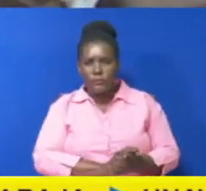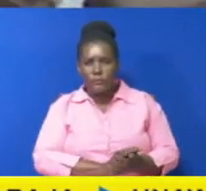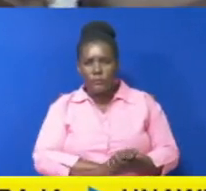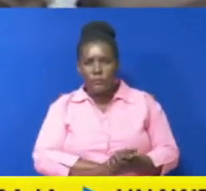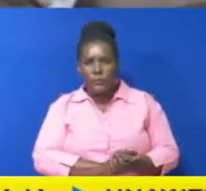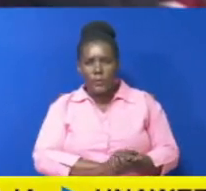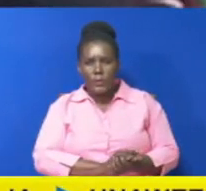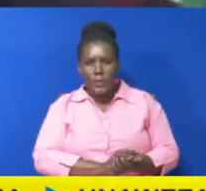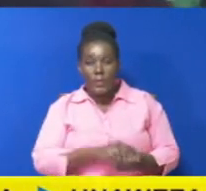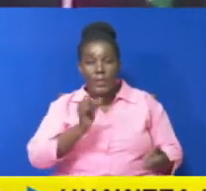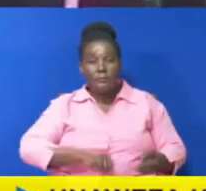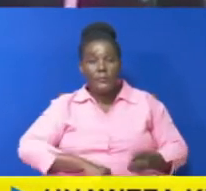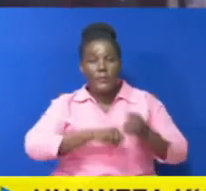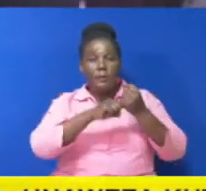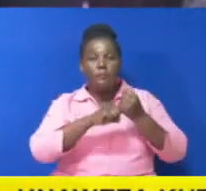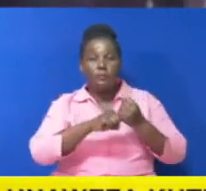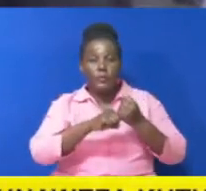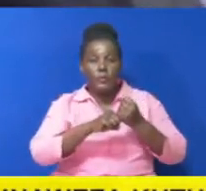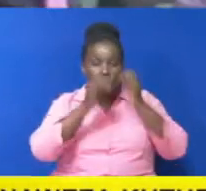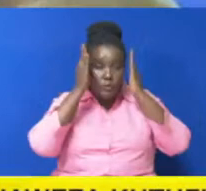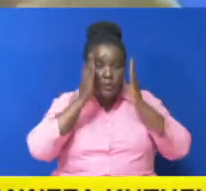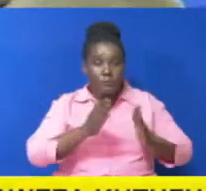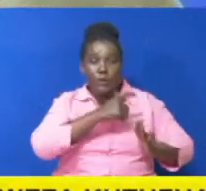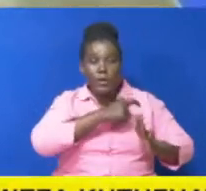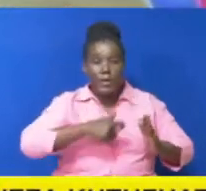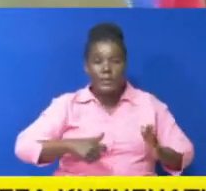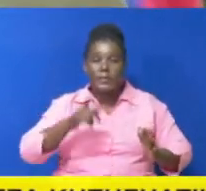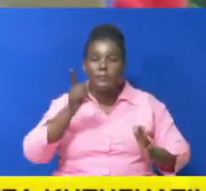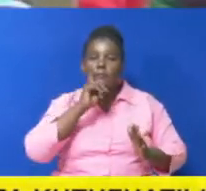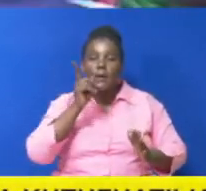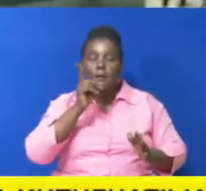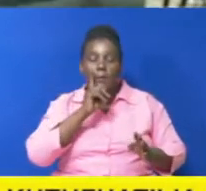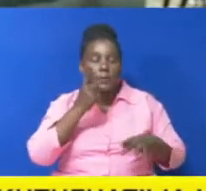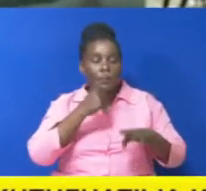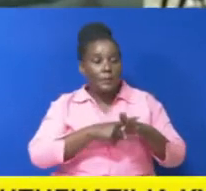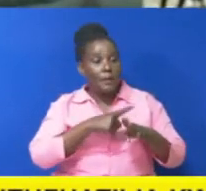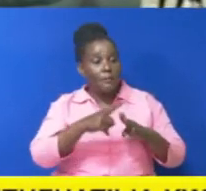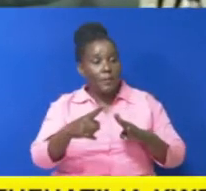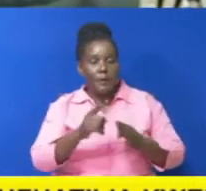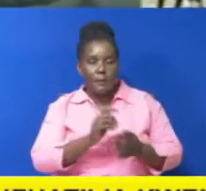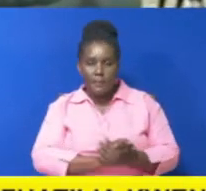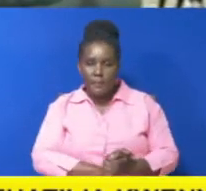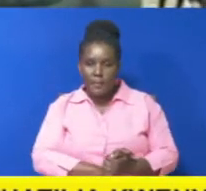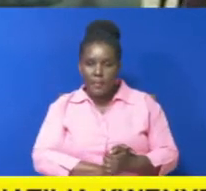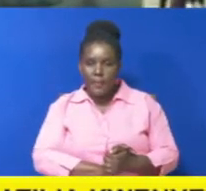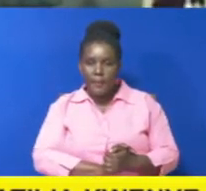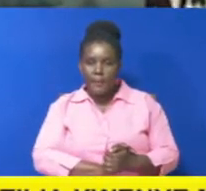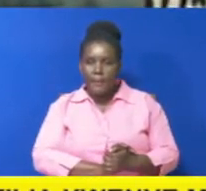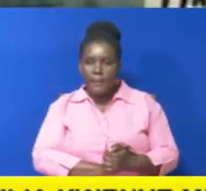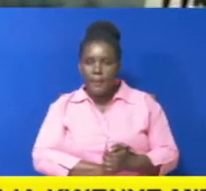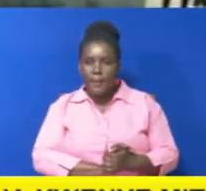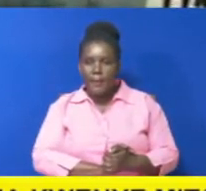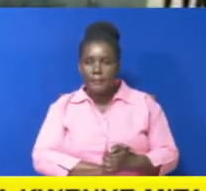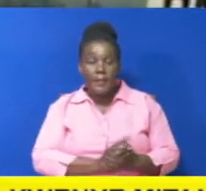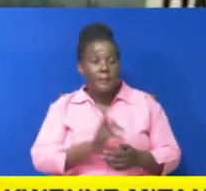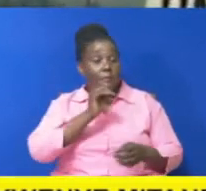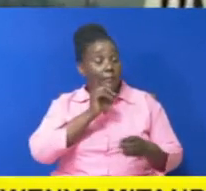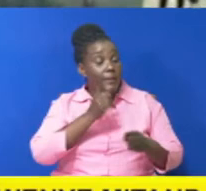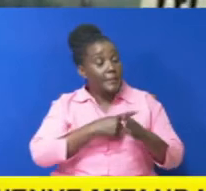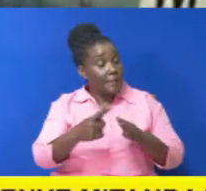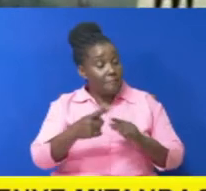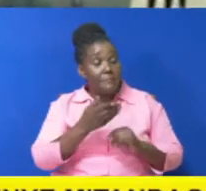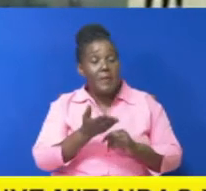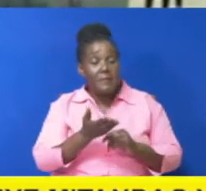ni kumuunga mkono Mheshimiwa Rais ndugu Samia Suluhu Hassan, ambaye ndo